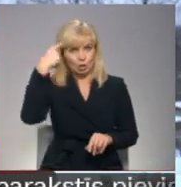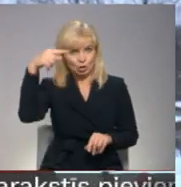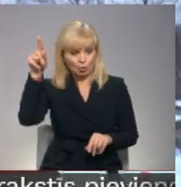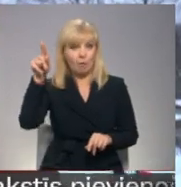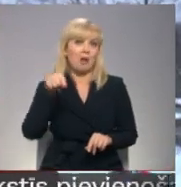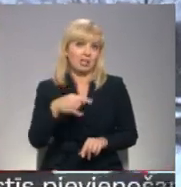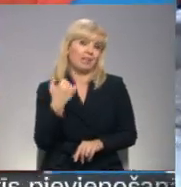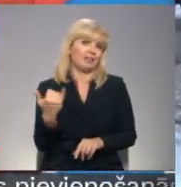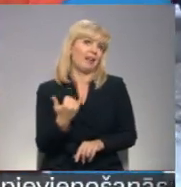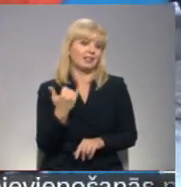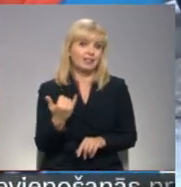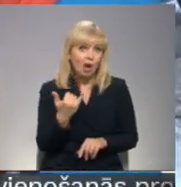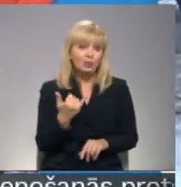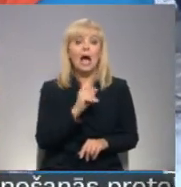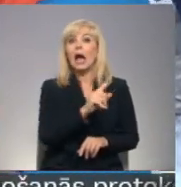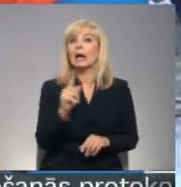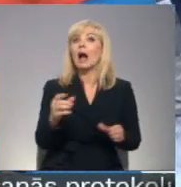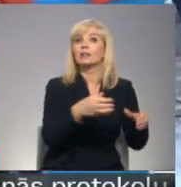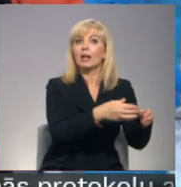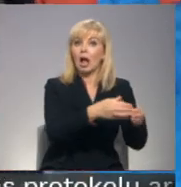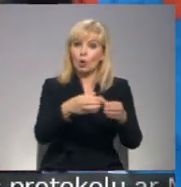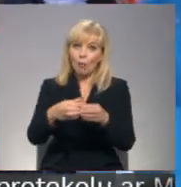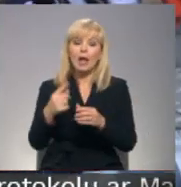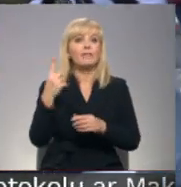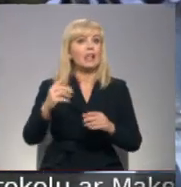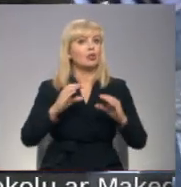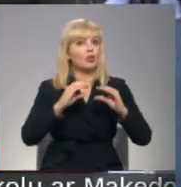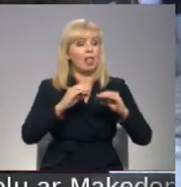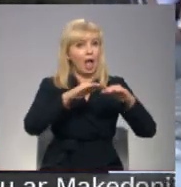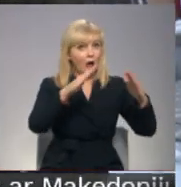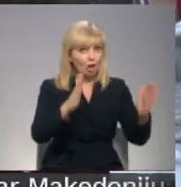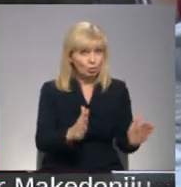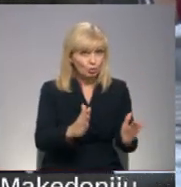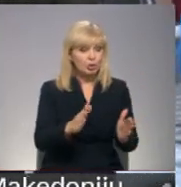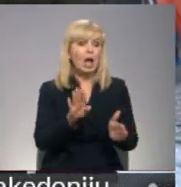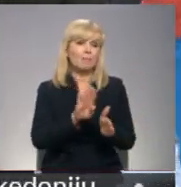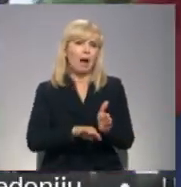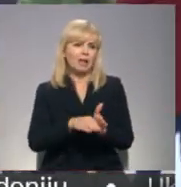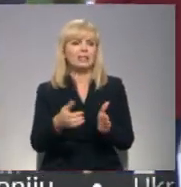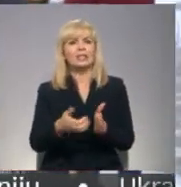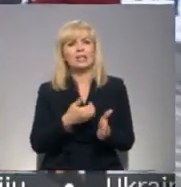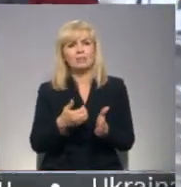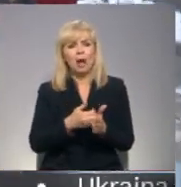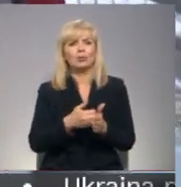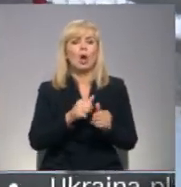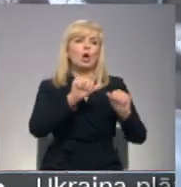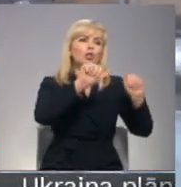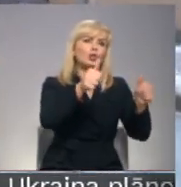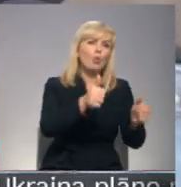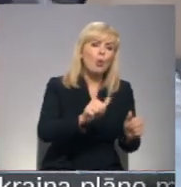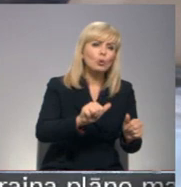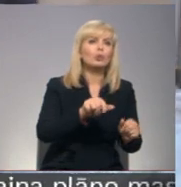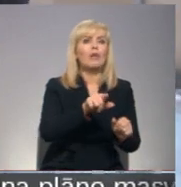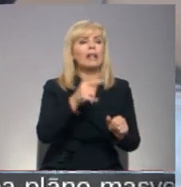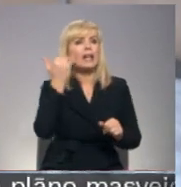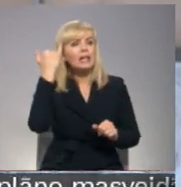Tāda interesanta ideja. Katrai komandai ir viens ledus klucis, kādu parasti izmanto individuālo skulptūru radīšanai un ideja, ko no